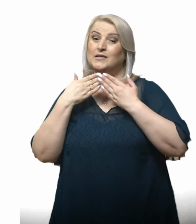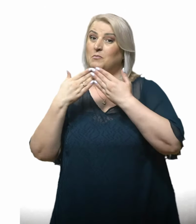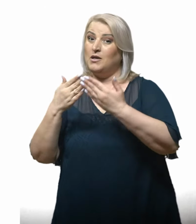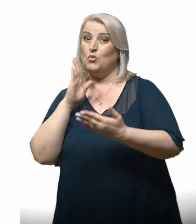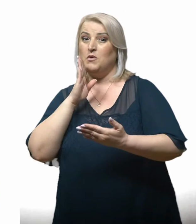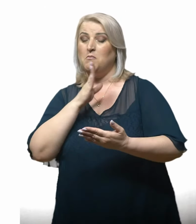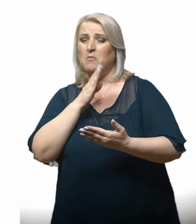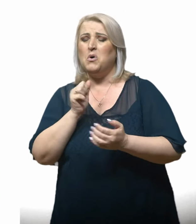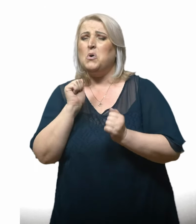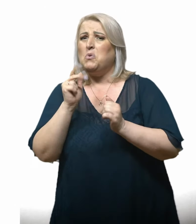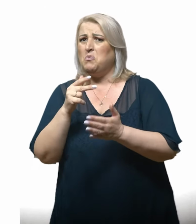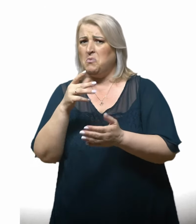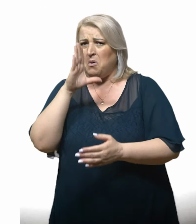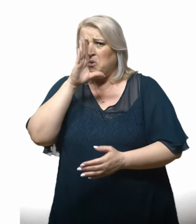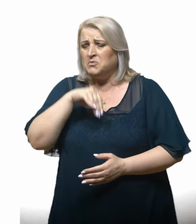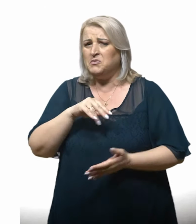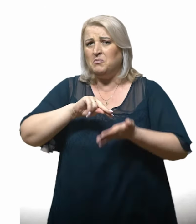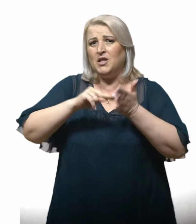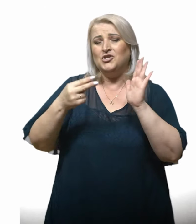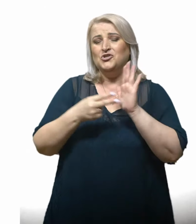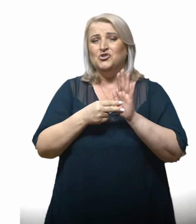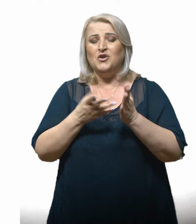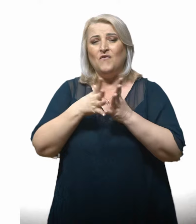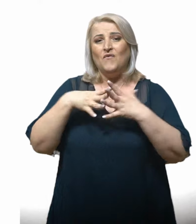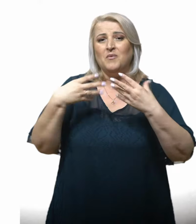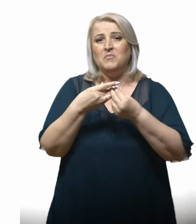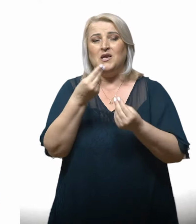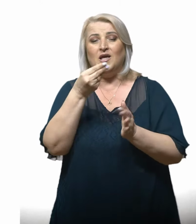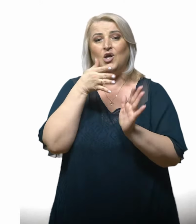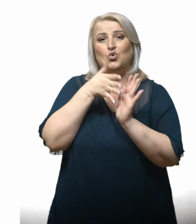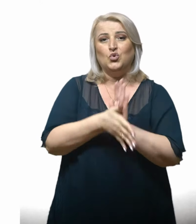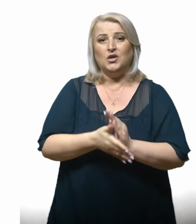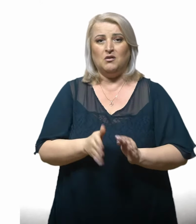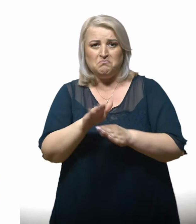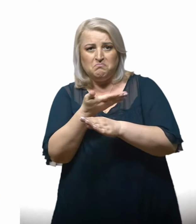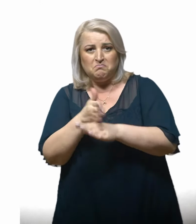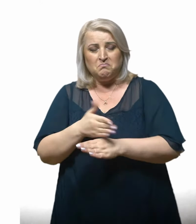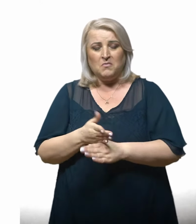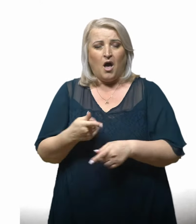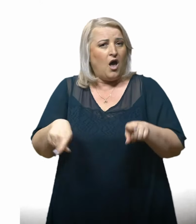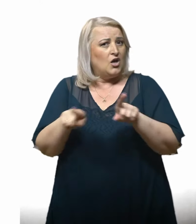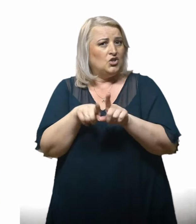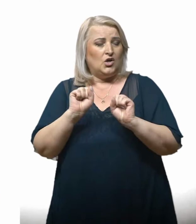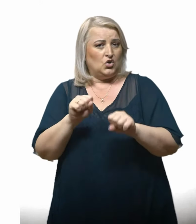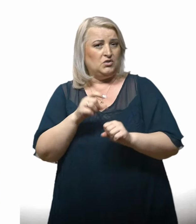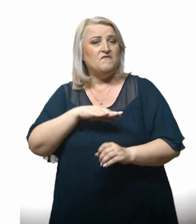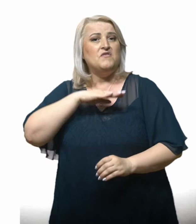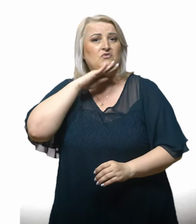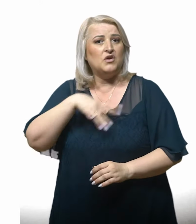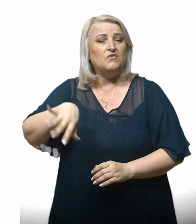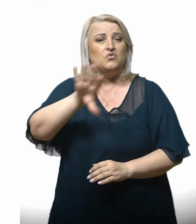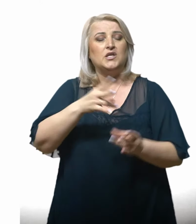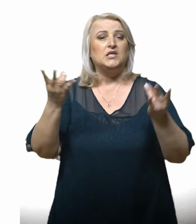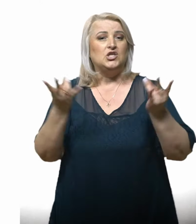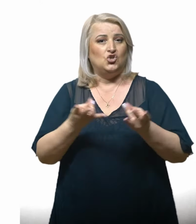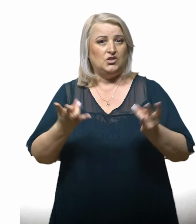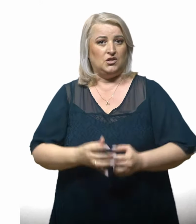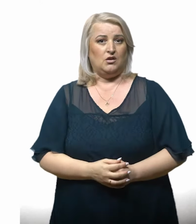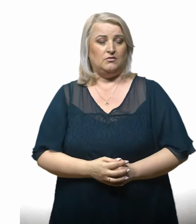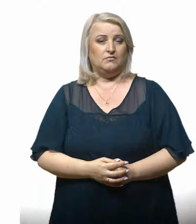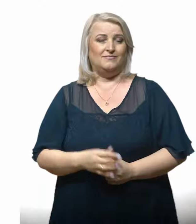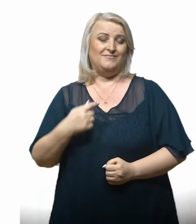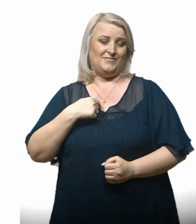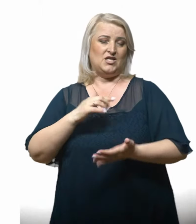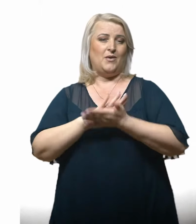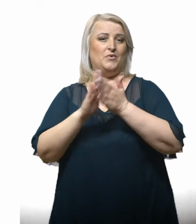mama despre cum reușește ea să planifice în familie cheltuielile, în așa mod ca să acopere toate necesitățile. Ne-am